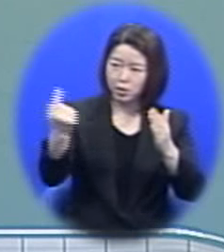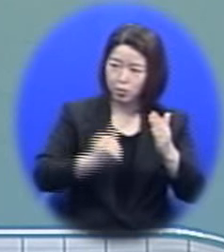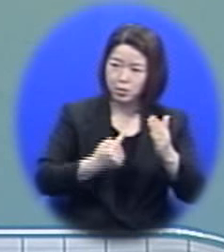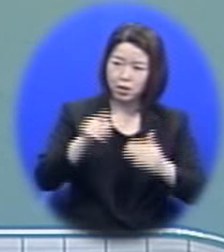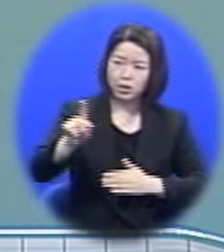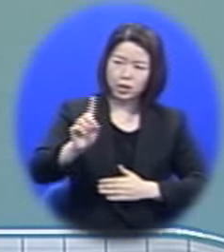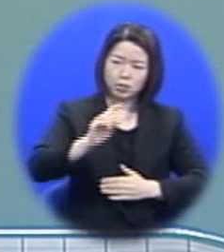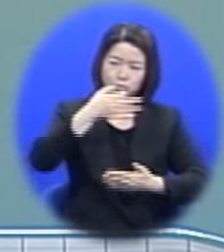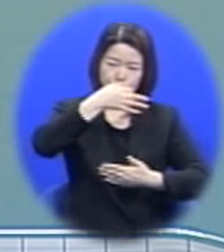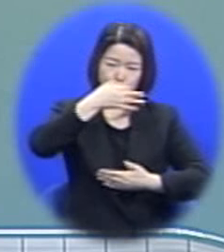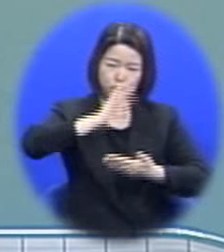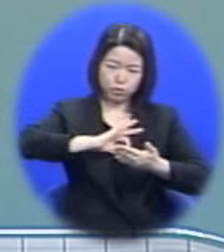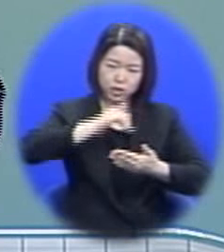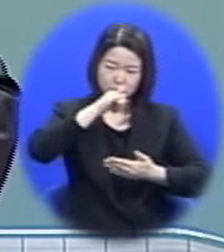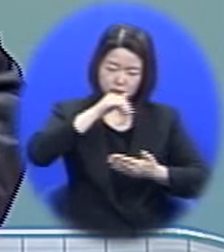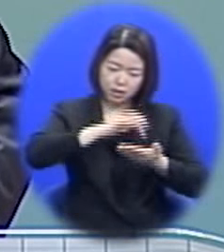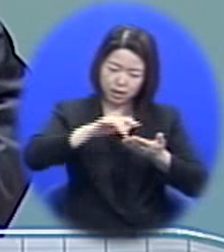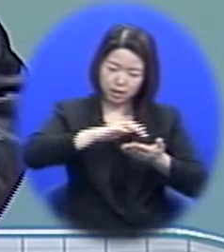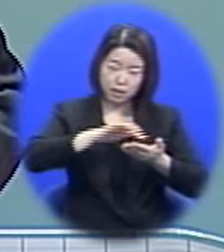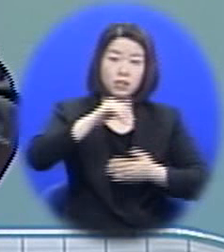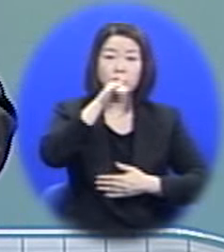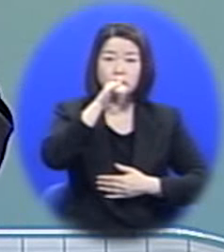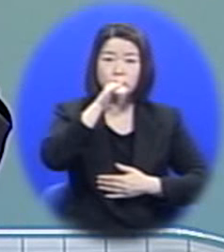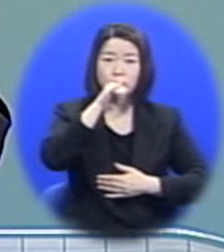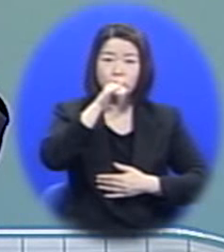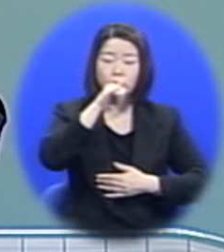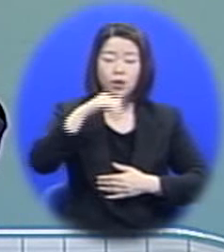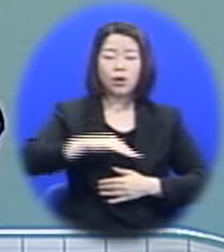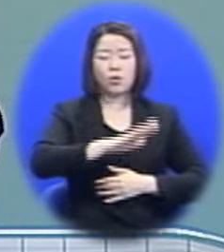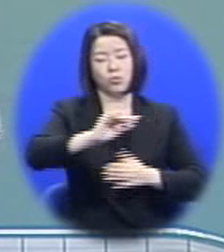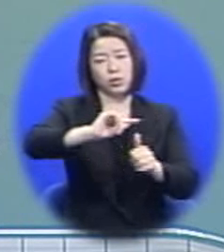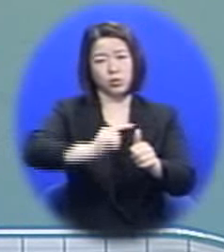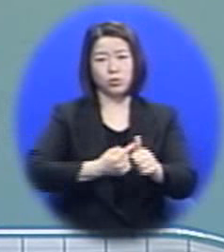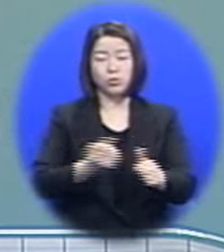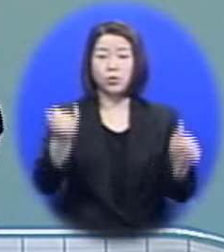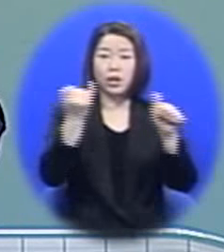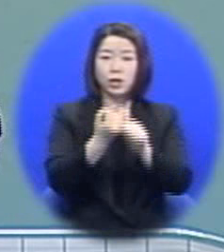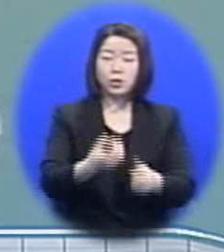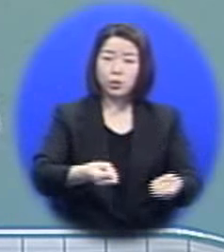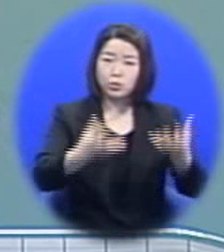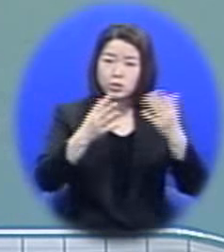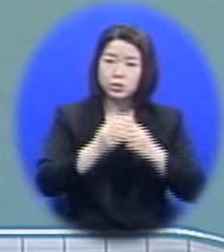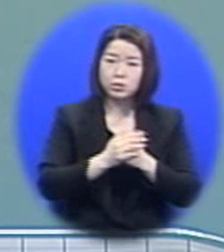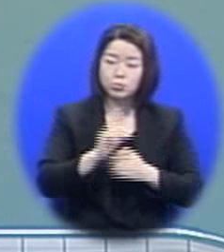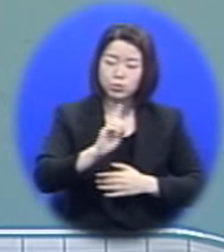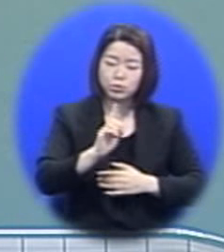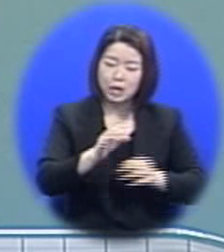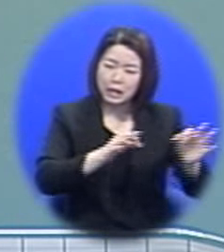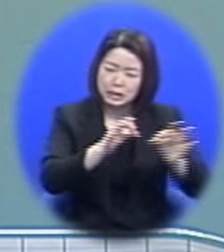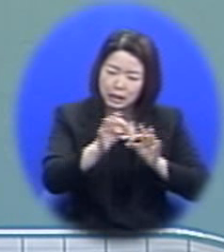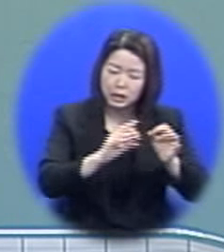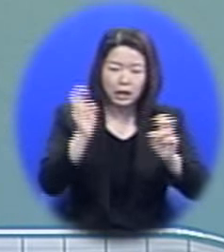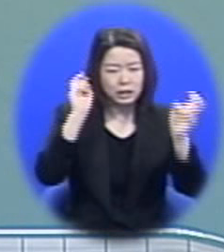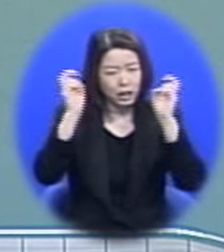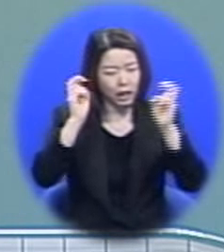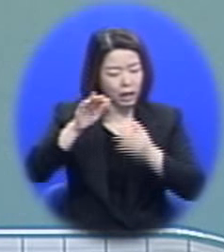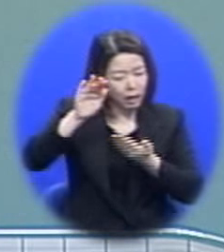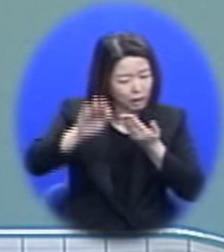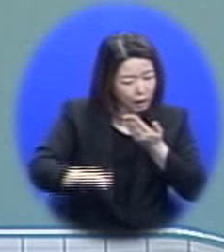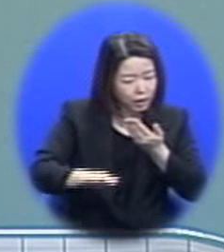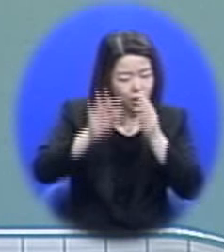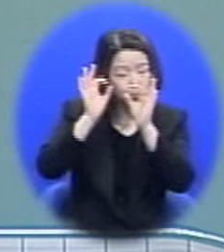거죠. 우리 스스로 결혼을 완전히 장사나 사업 수준으로 낮춰 보고 있는